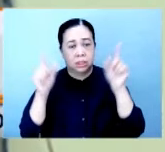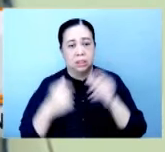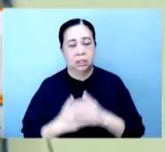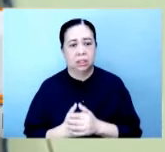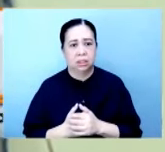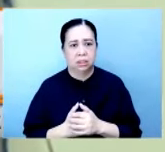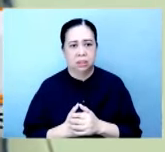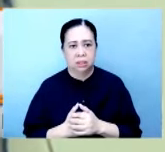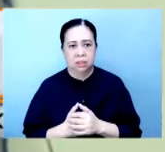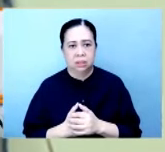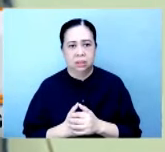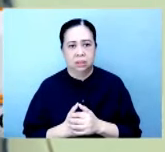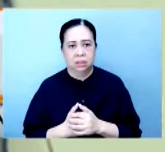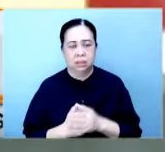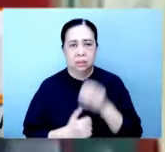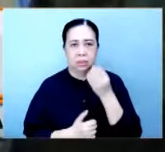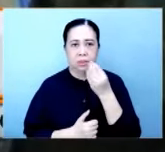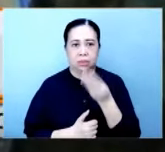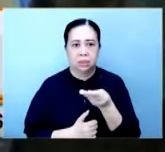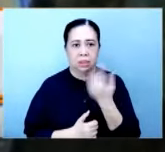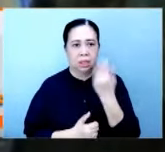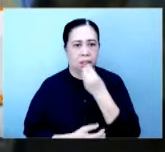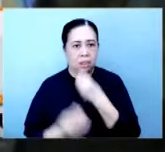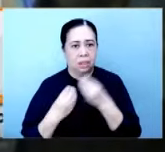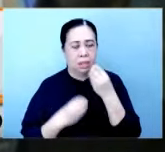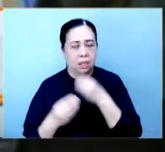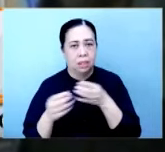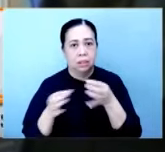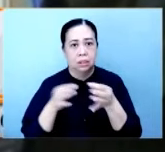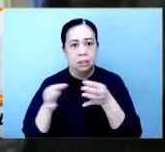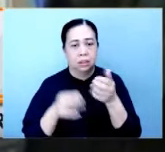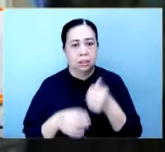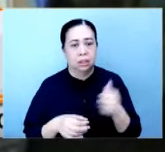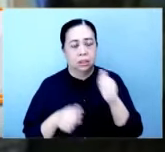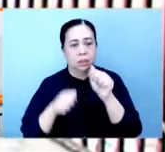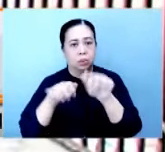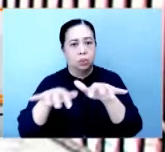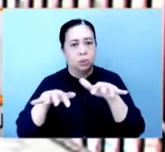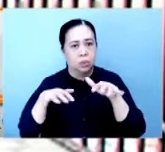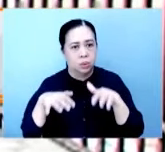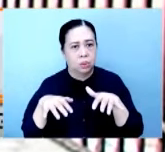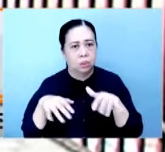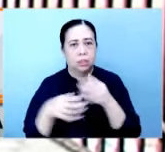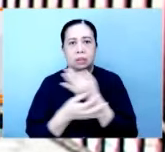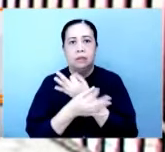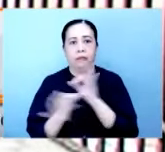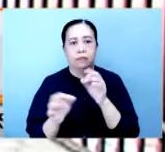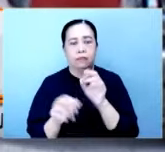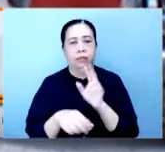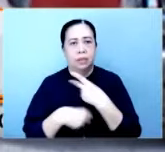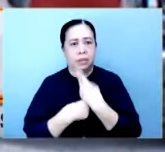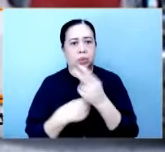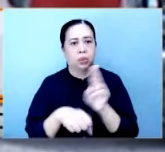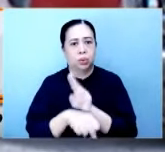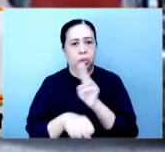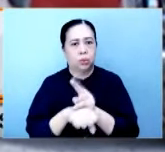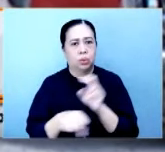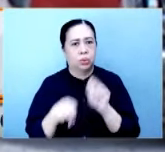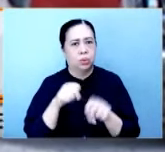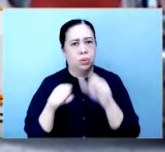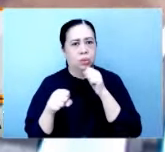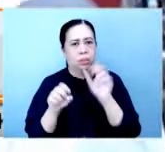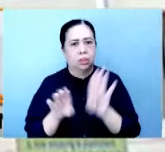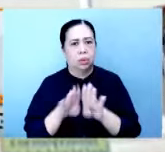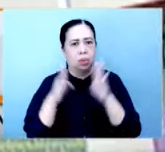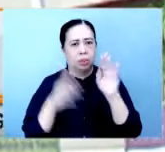and then kukunti lang kinain. Paliwanag naman ng pamunuan ng auditorium, libre nila itong pinagamit sa paaralan kaya hindi na nila binuksan